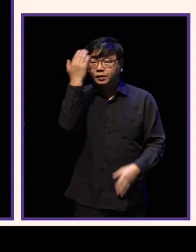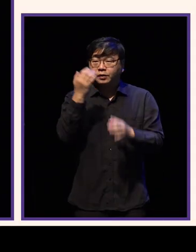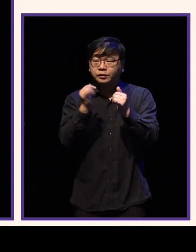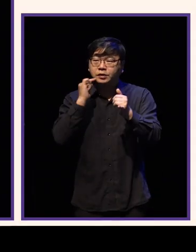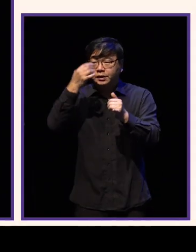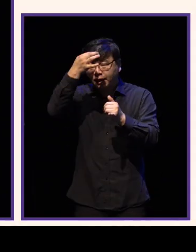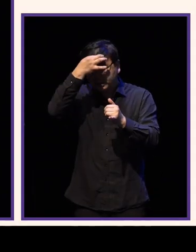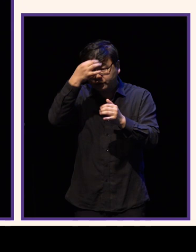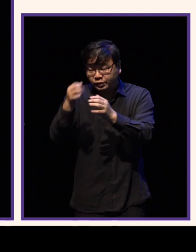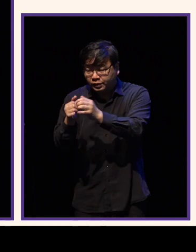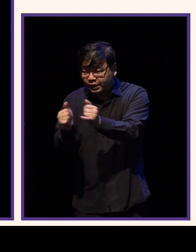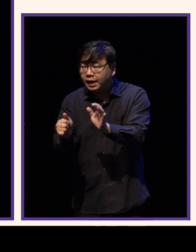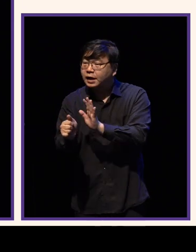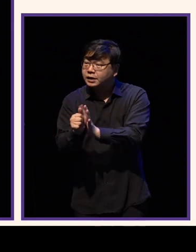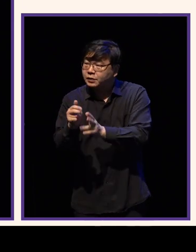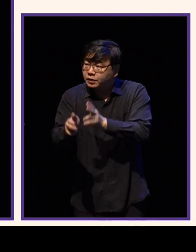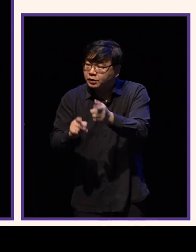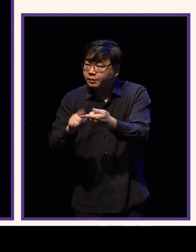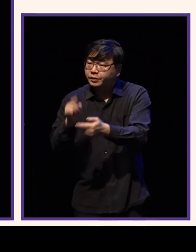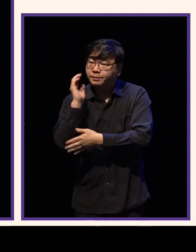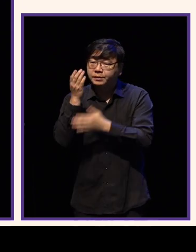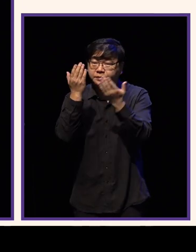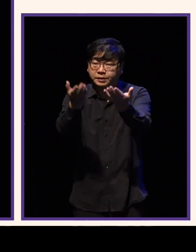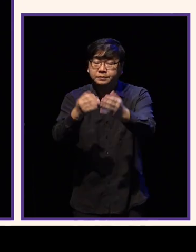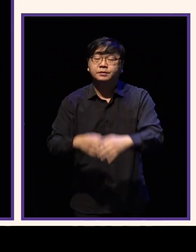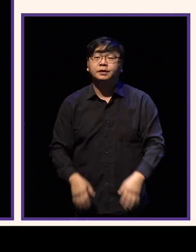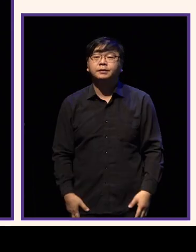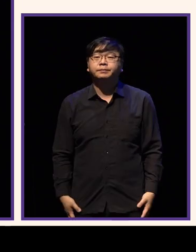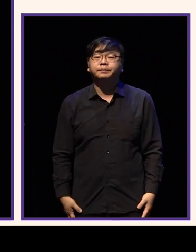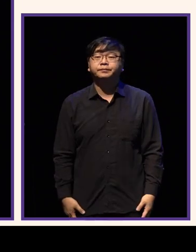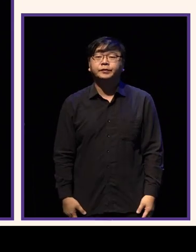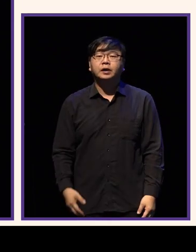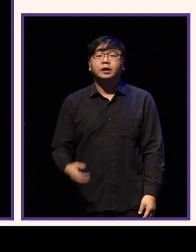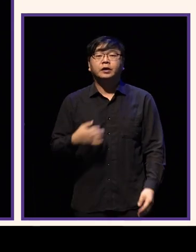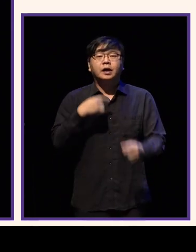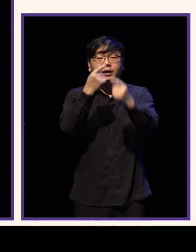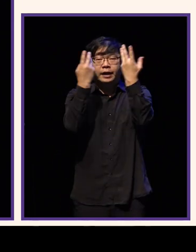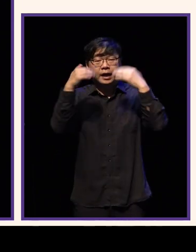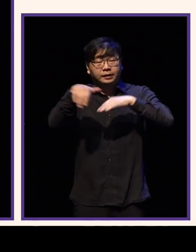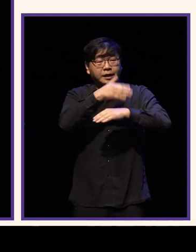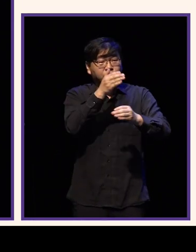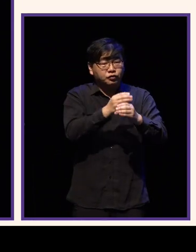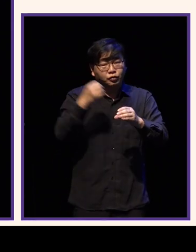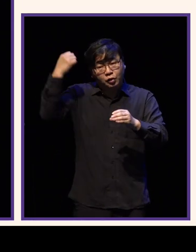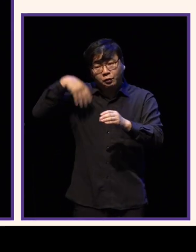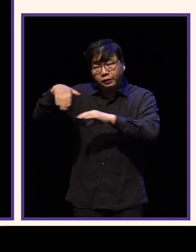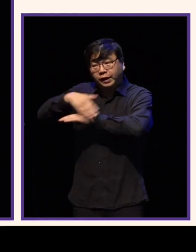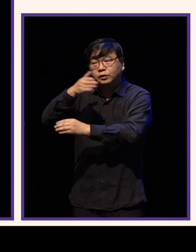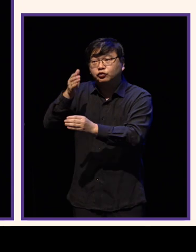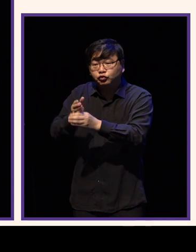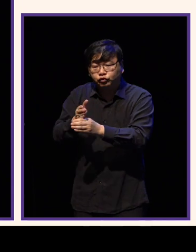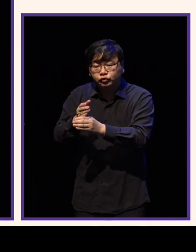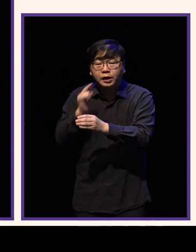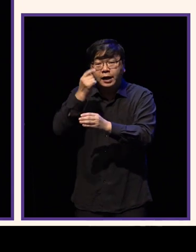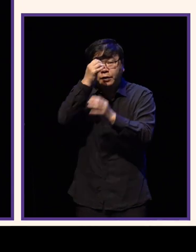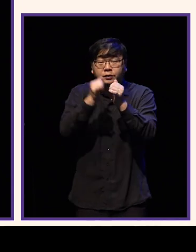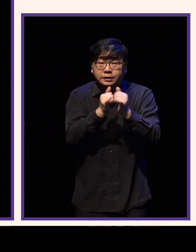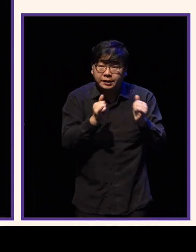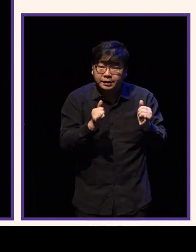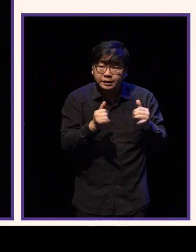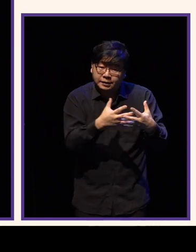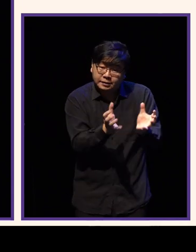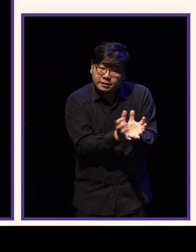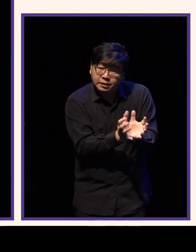청년 예술가에 대한 지원사업 설명인데요 저희들이 대학 재학 중 혹은 대학원재학 중인 예비예술인하고